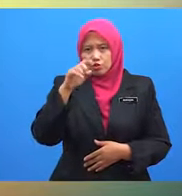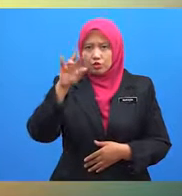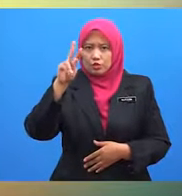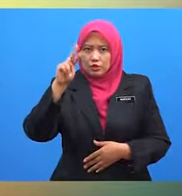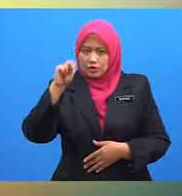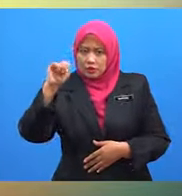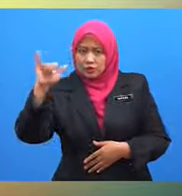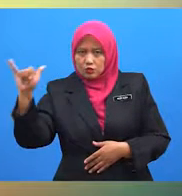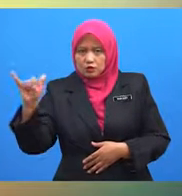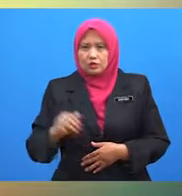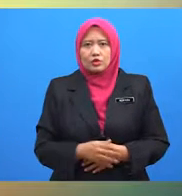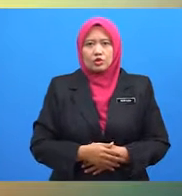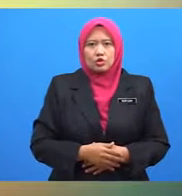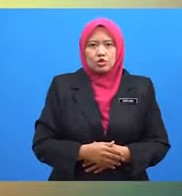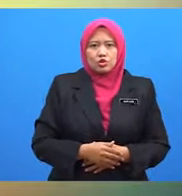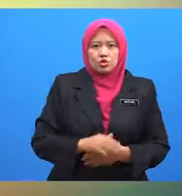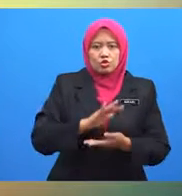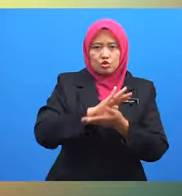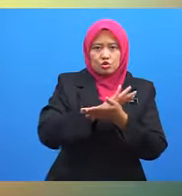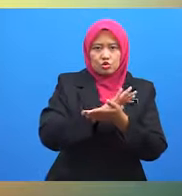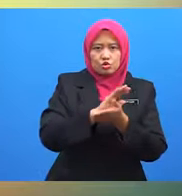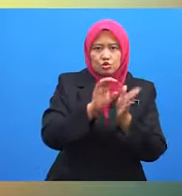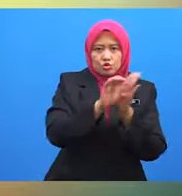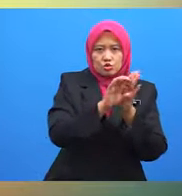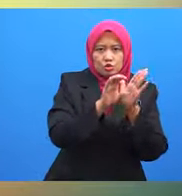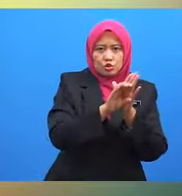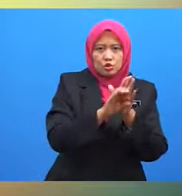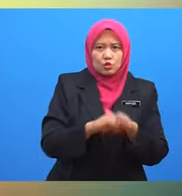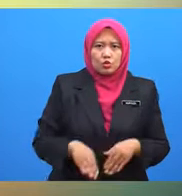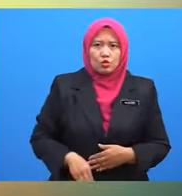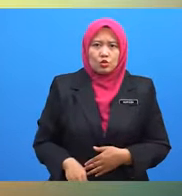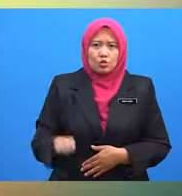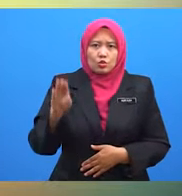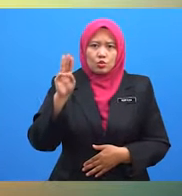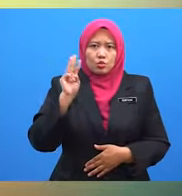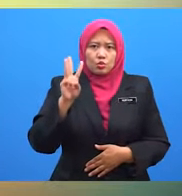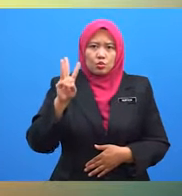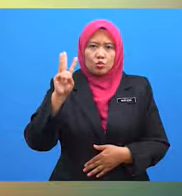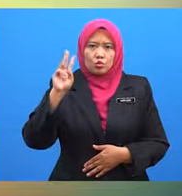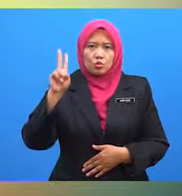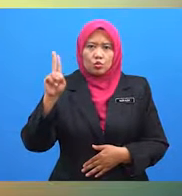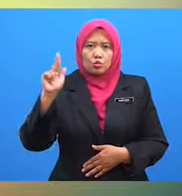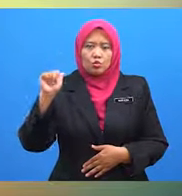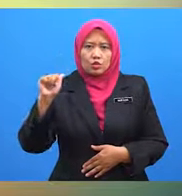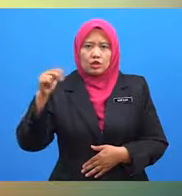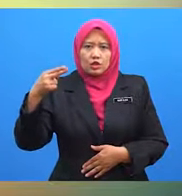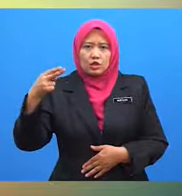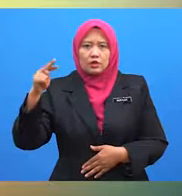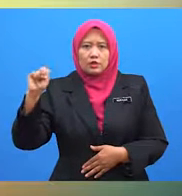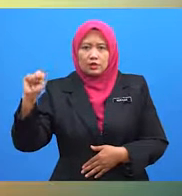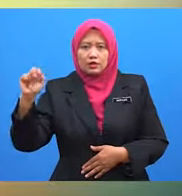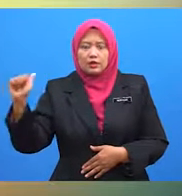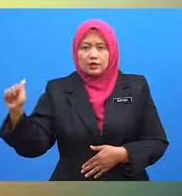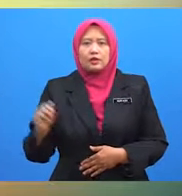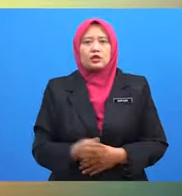wahna, buahnya. Watna, buatnya. Terdapat beberapa perkataan Melayu kuno yang masih